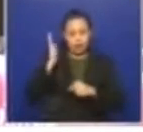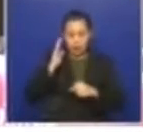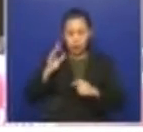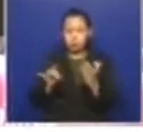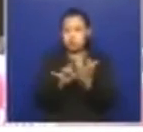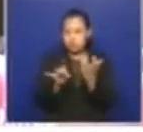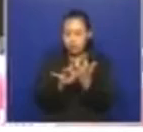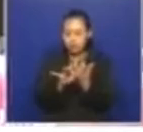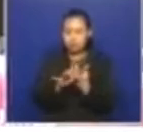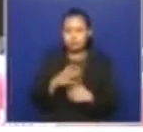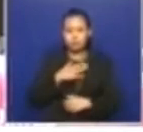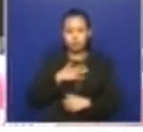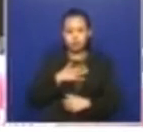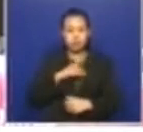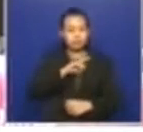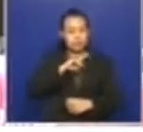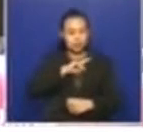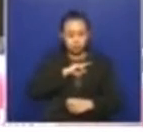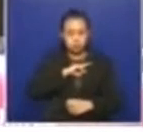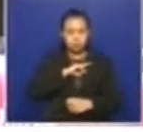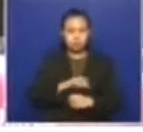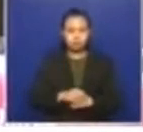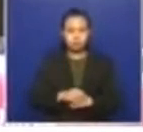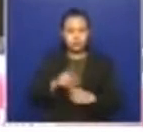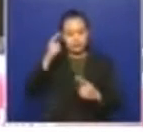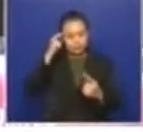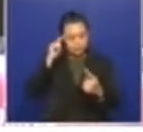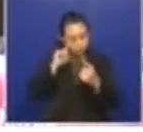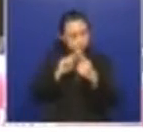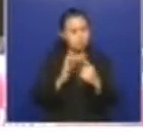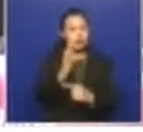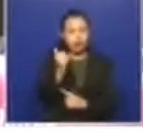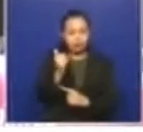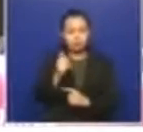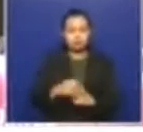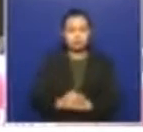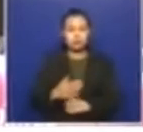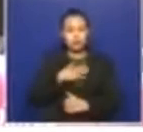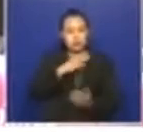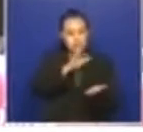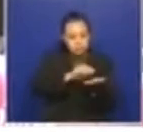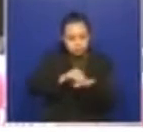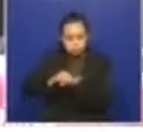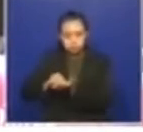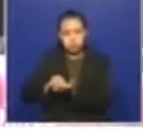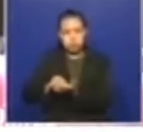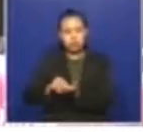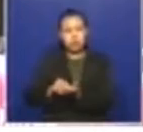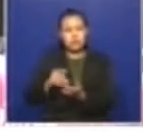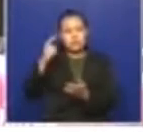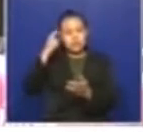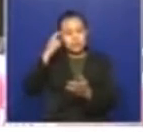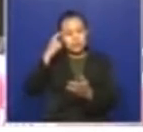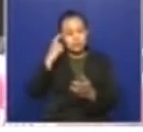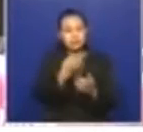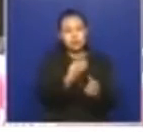พการทำหน้าที่ให้ได้คุณภาพวันนี้เนี่ยมารู้วัตถุประสงค์ผมก็จะพยายามรวบรวมกลุ่มก้อนความคิดอันเป็นข้อเส